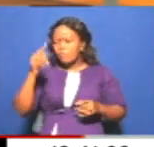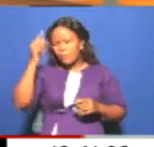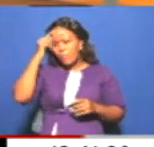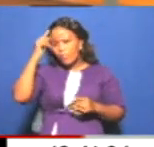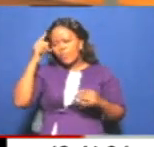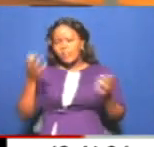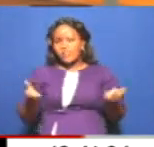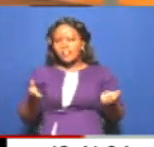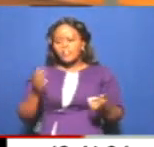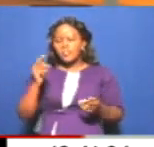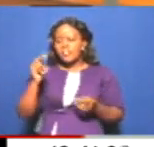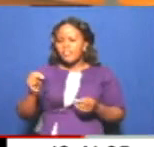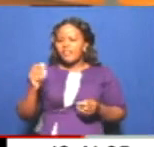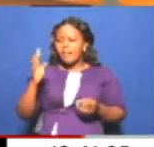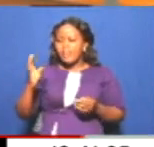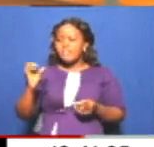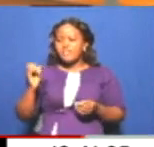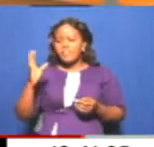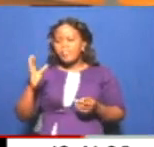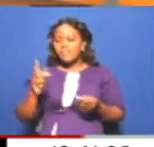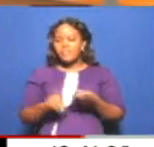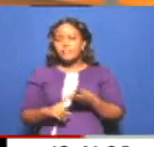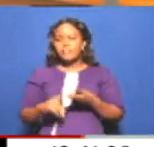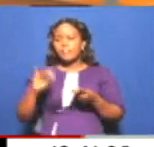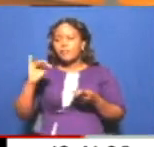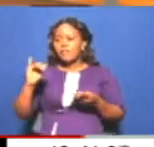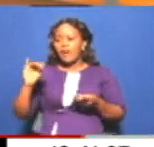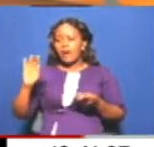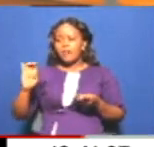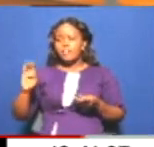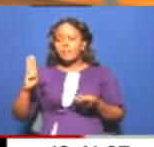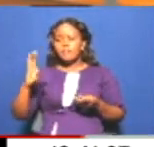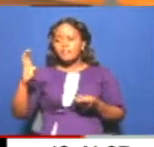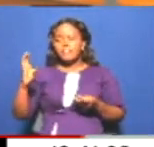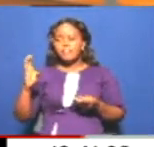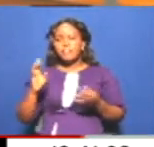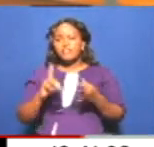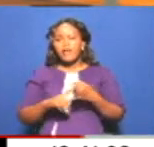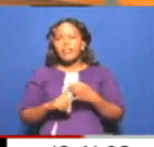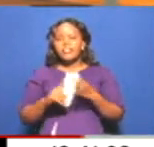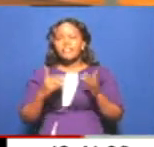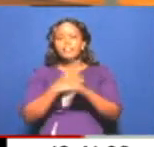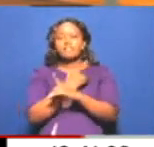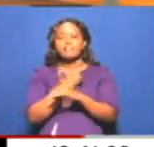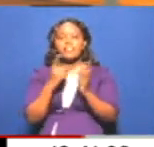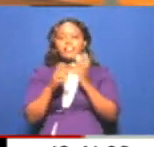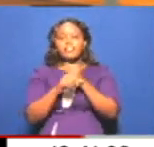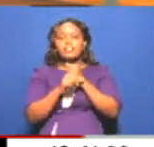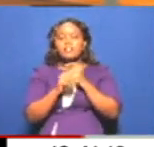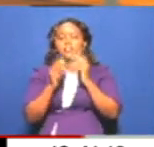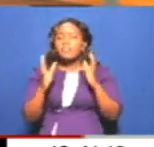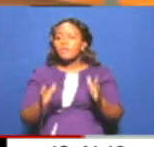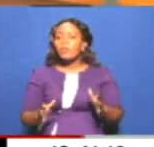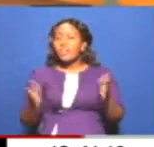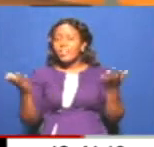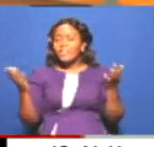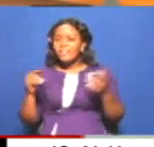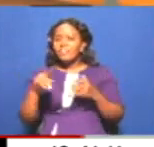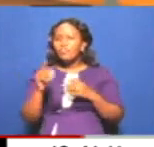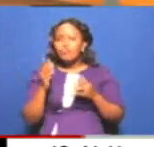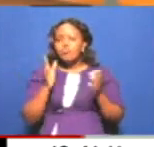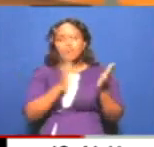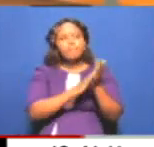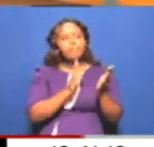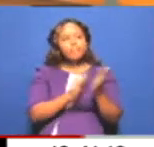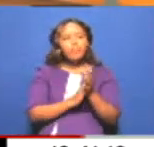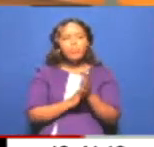ya NCAC, tume ya IBC na baadhi ya washikadau husika, pengine kuna yale ambayo ungependekeza